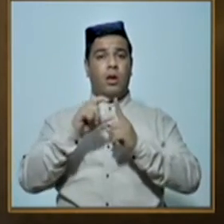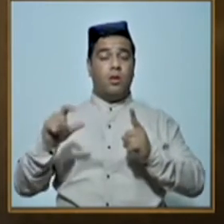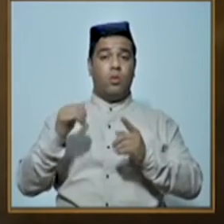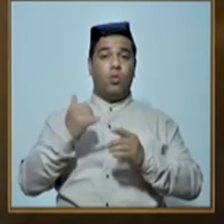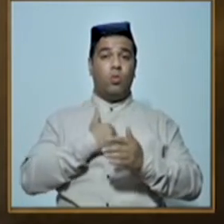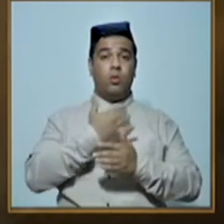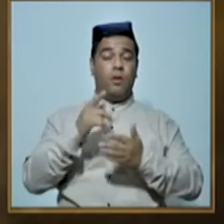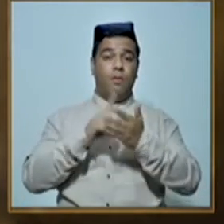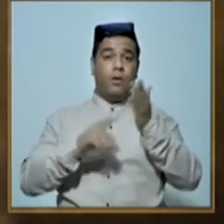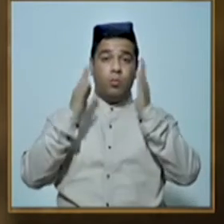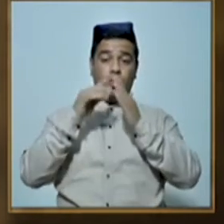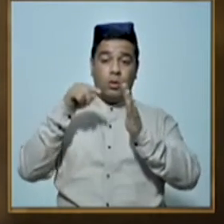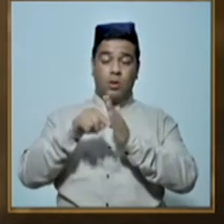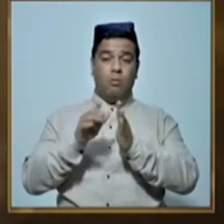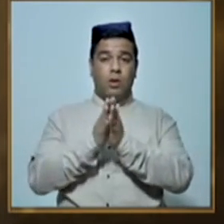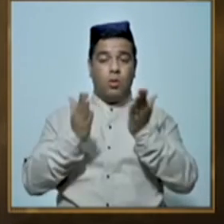dinimizning ta'limotlarini o'rganish kerak.